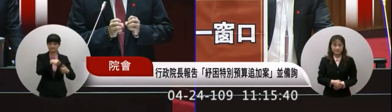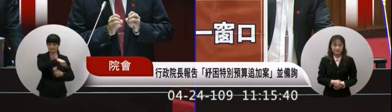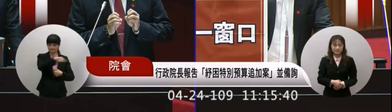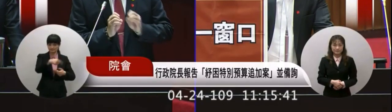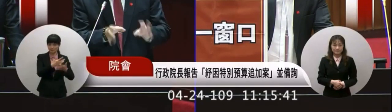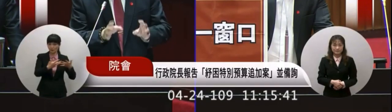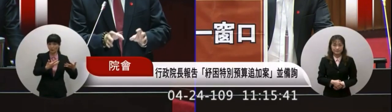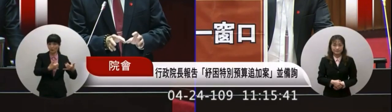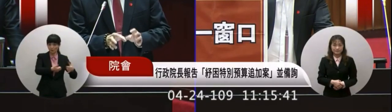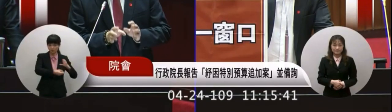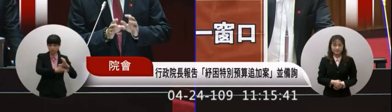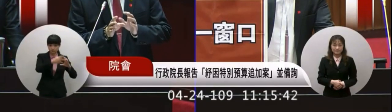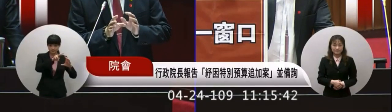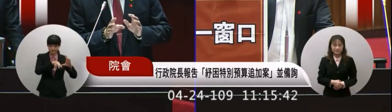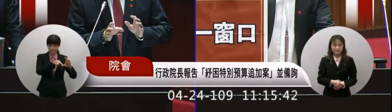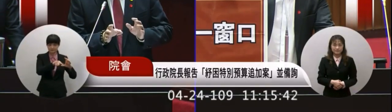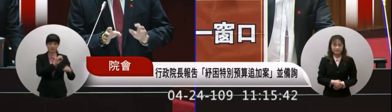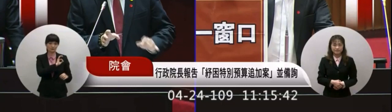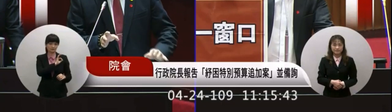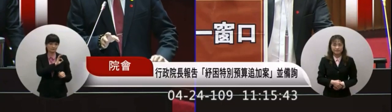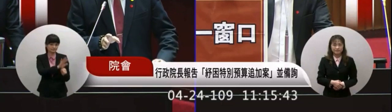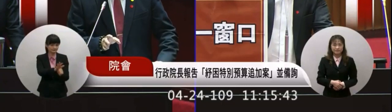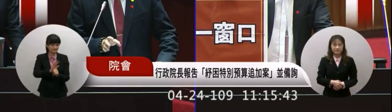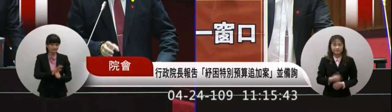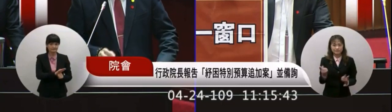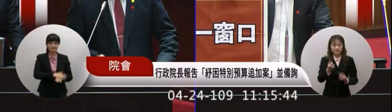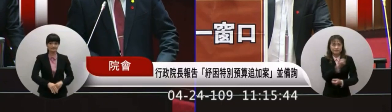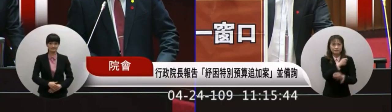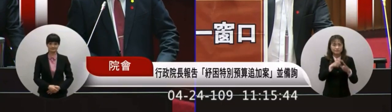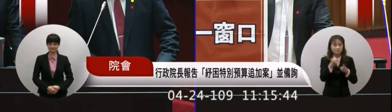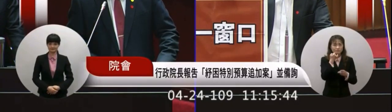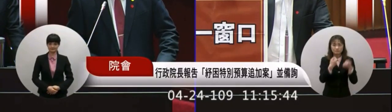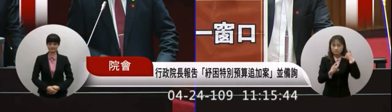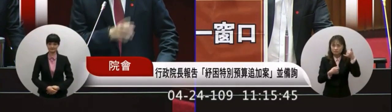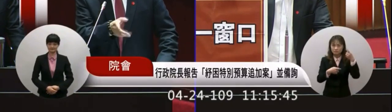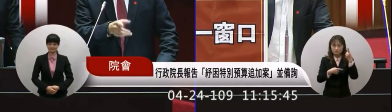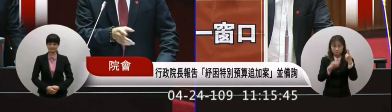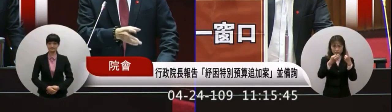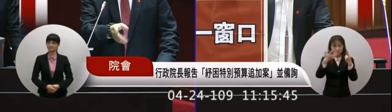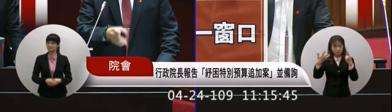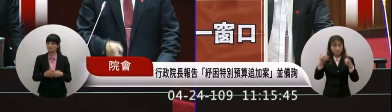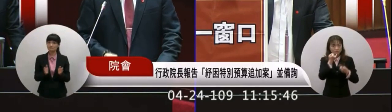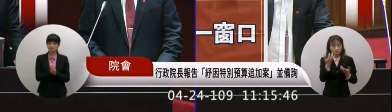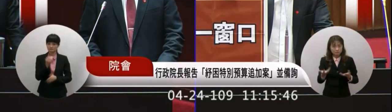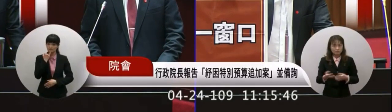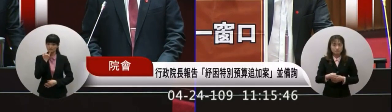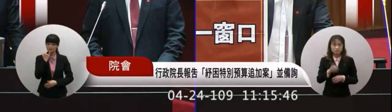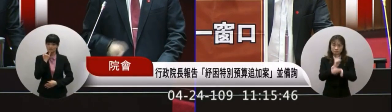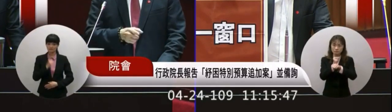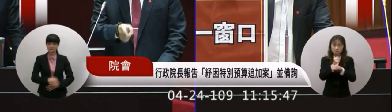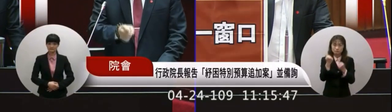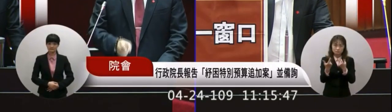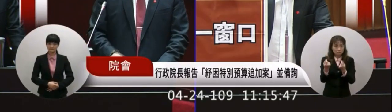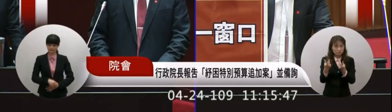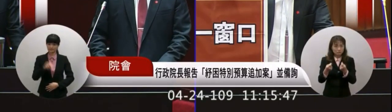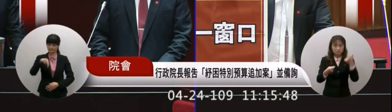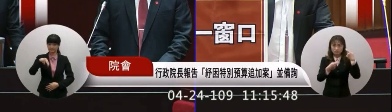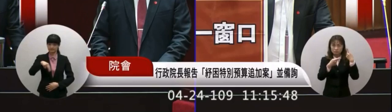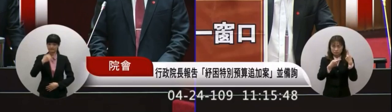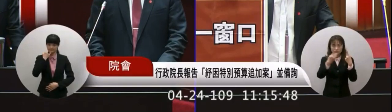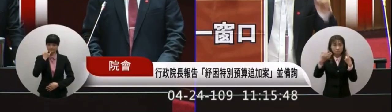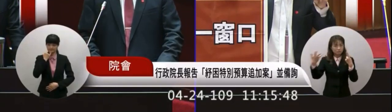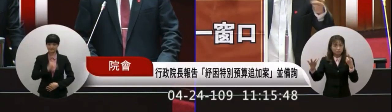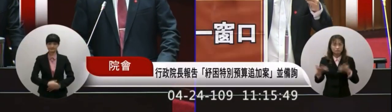网站去服务的会员厂商。 只是产业啦，比如讲罗岗岗会当靠1988。 拢会使啊， 拢啊，计程车司机嘛靠1988， 系